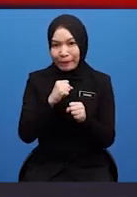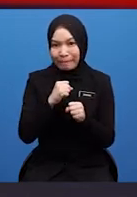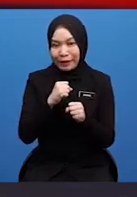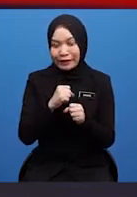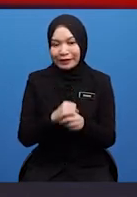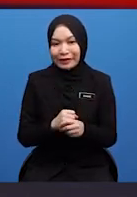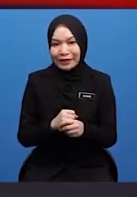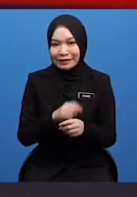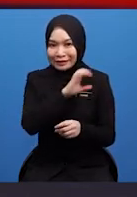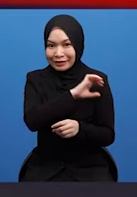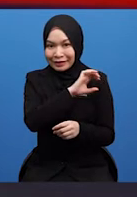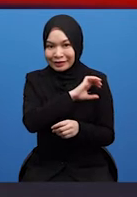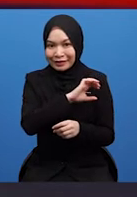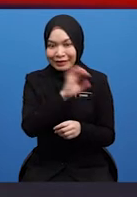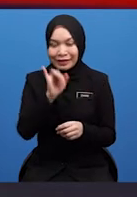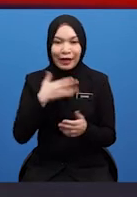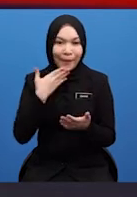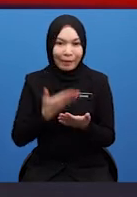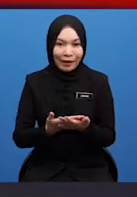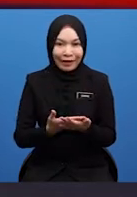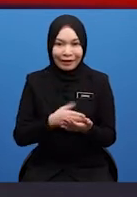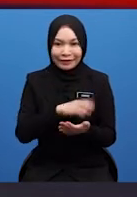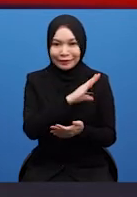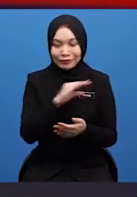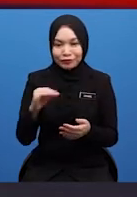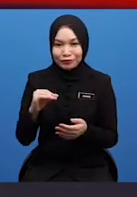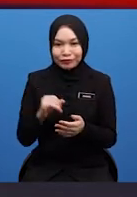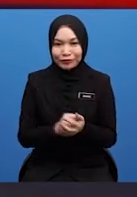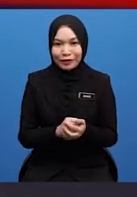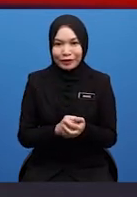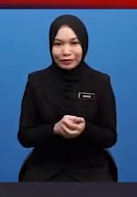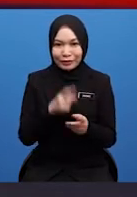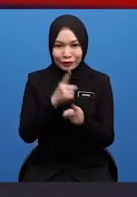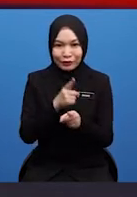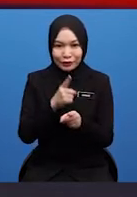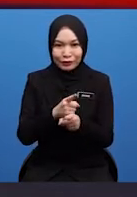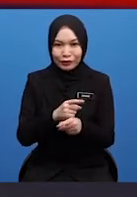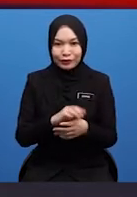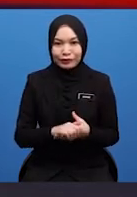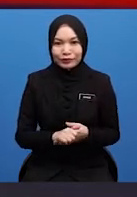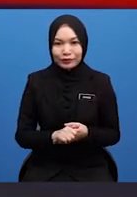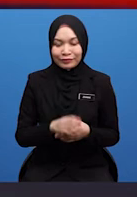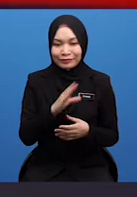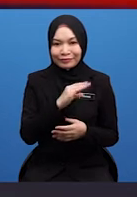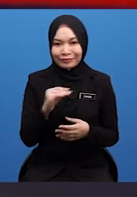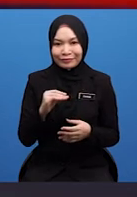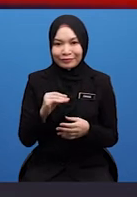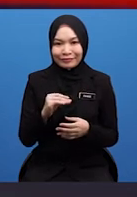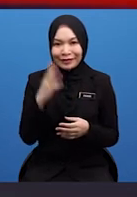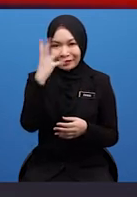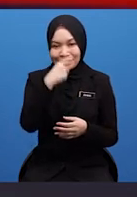ciri-ciri realistik yang baik dan dapat menonjolkan komposisi objek yang menarik.